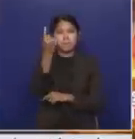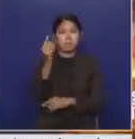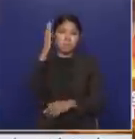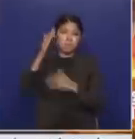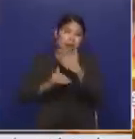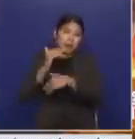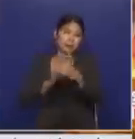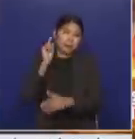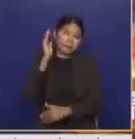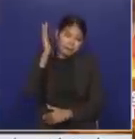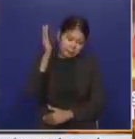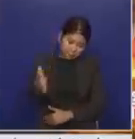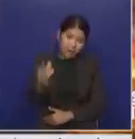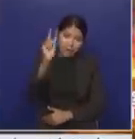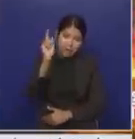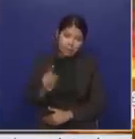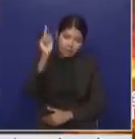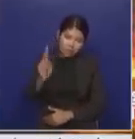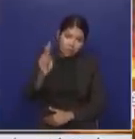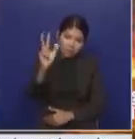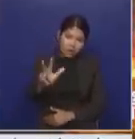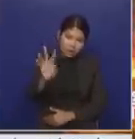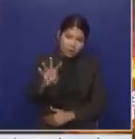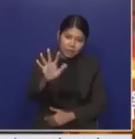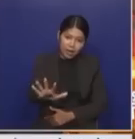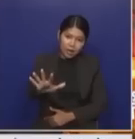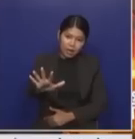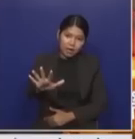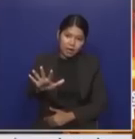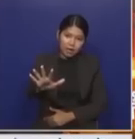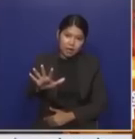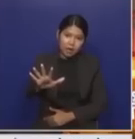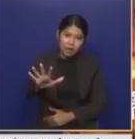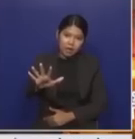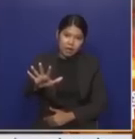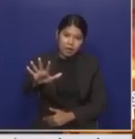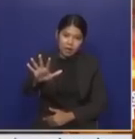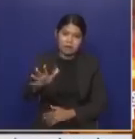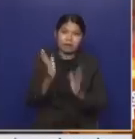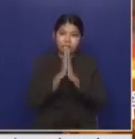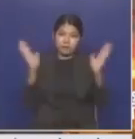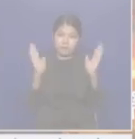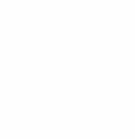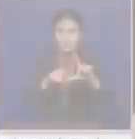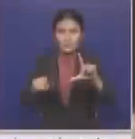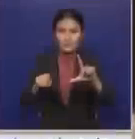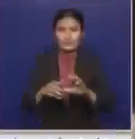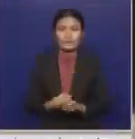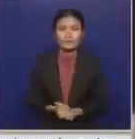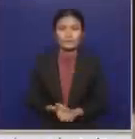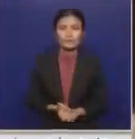ไปข้างหน้า one two threefourฟายขอขอบพระคุณครับท่านประธาน